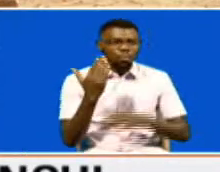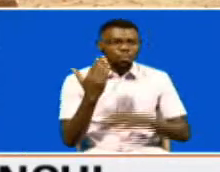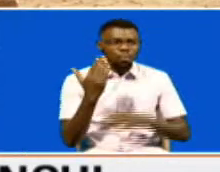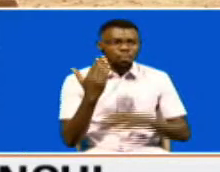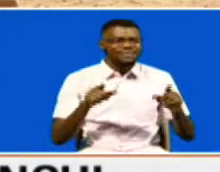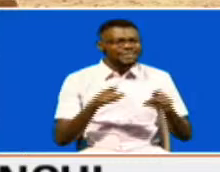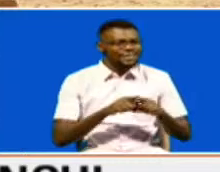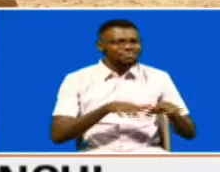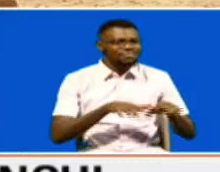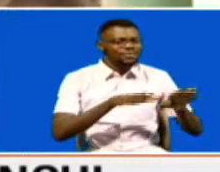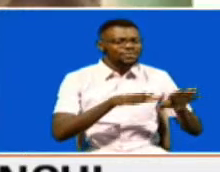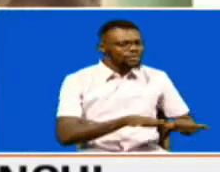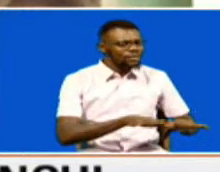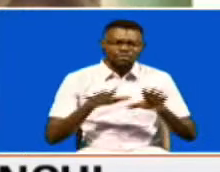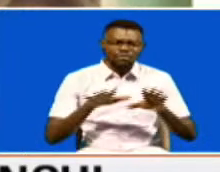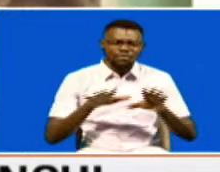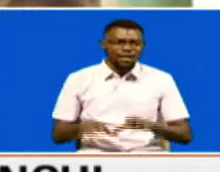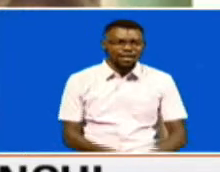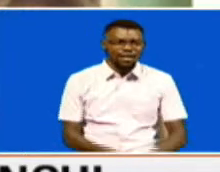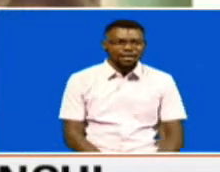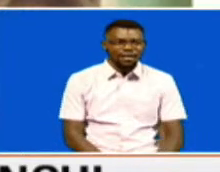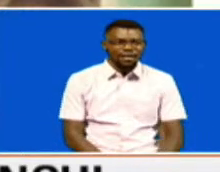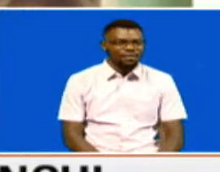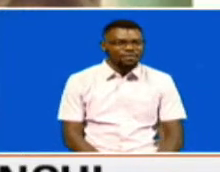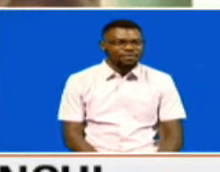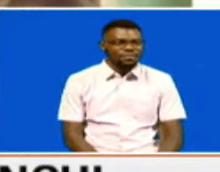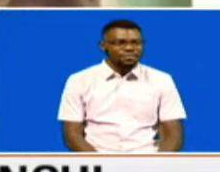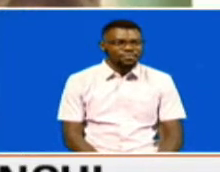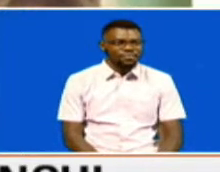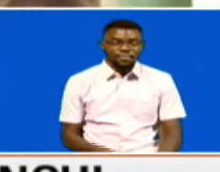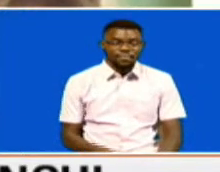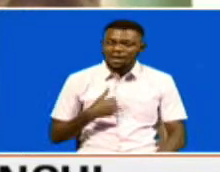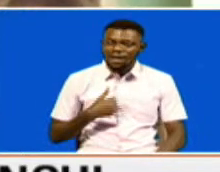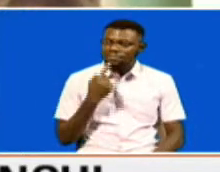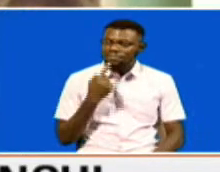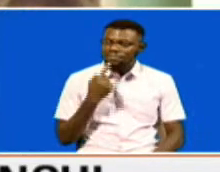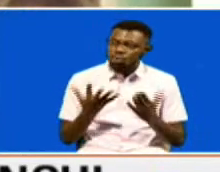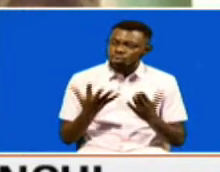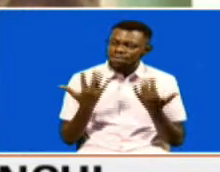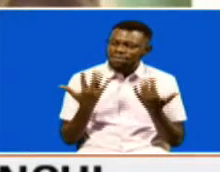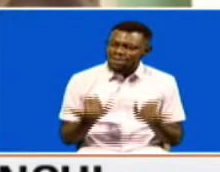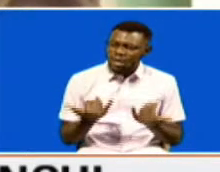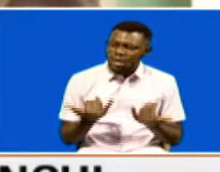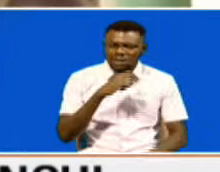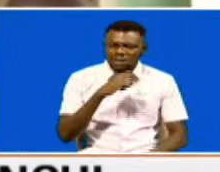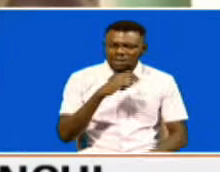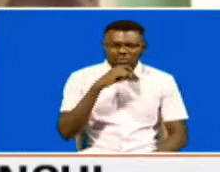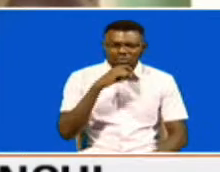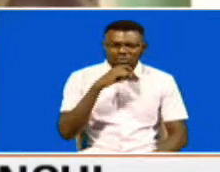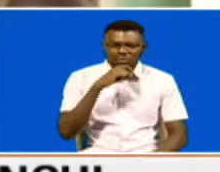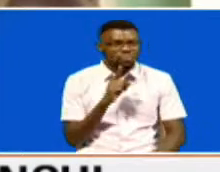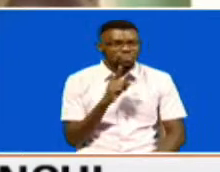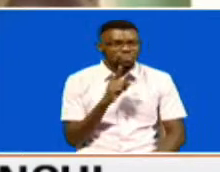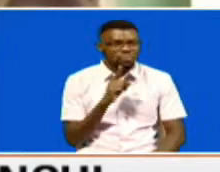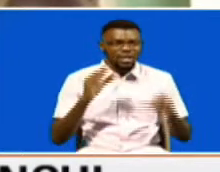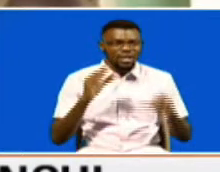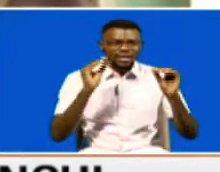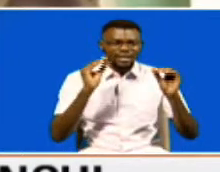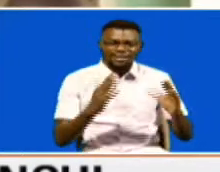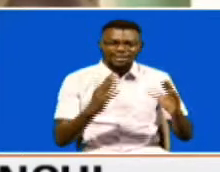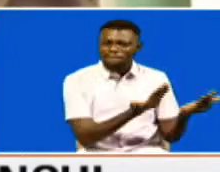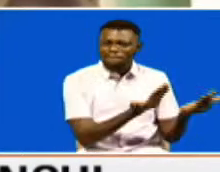iliyochangiwa na mabadiliko ya anga. Naweza sema sasa drought imesababisha mwalimu kutorudi hapa, kwa